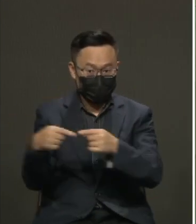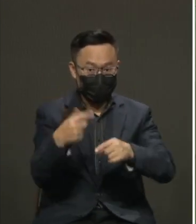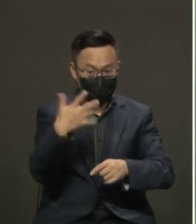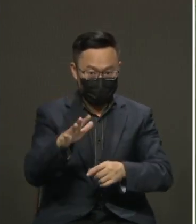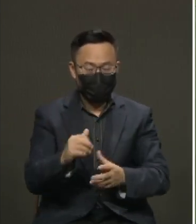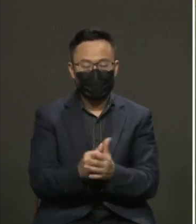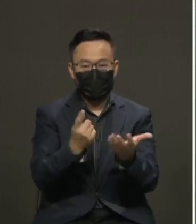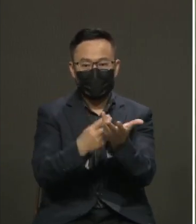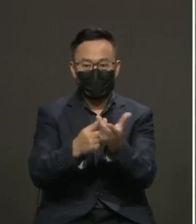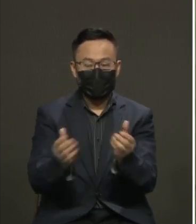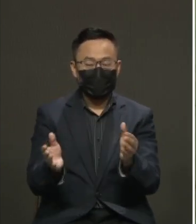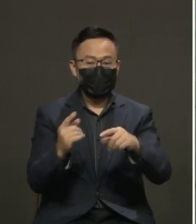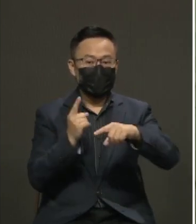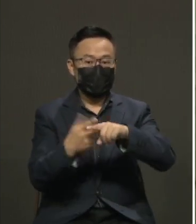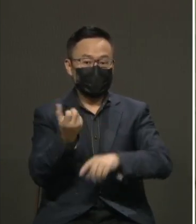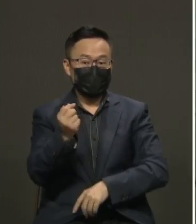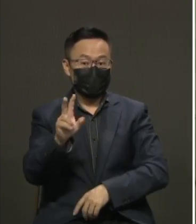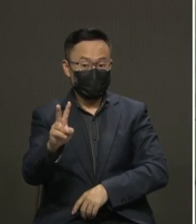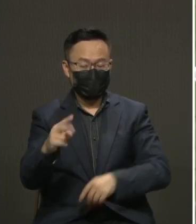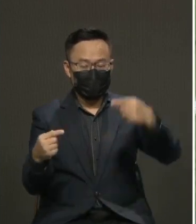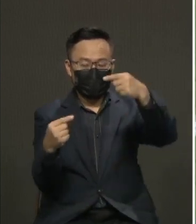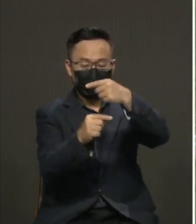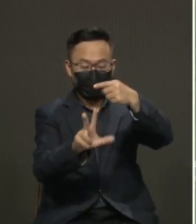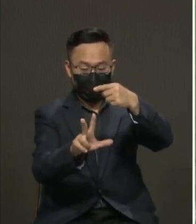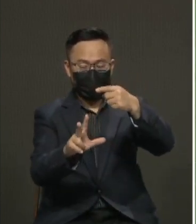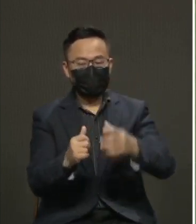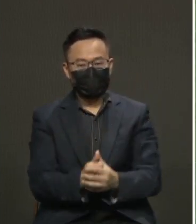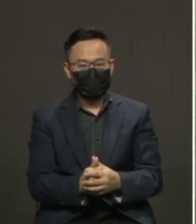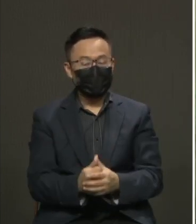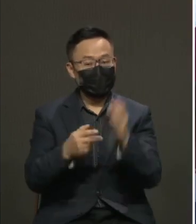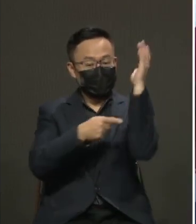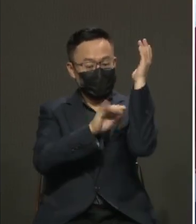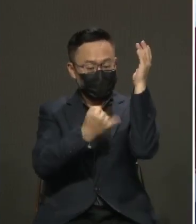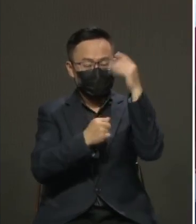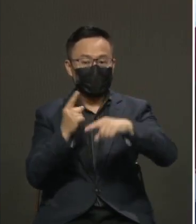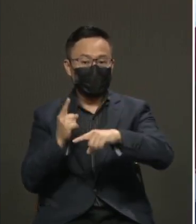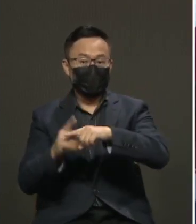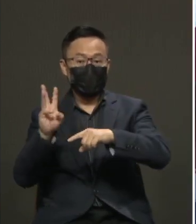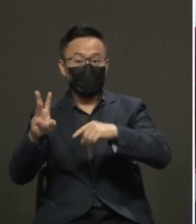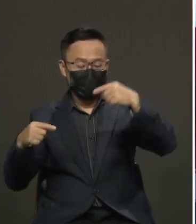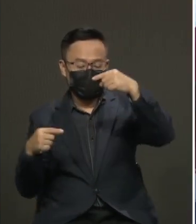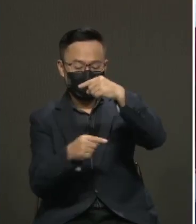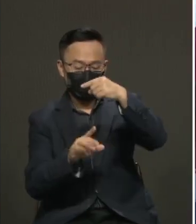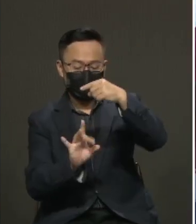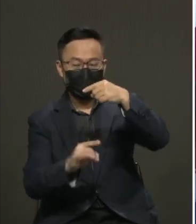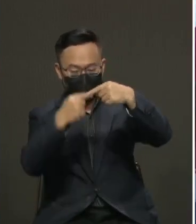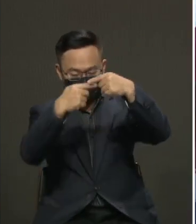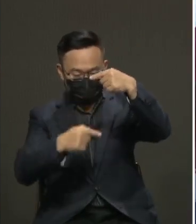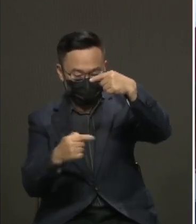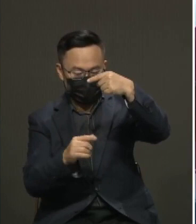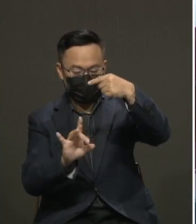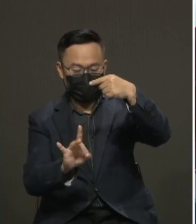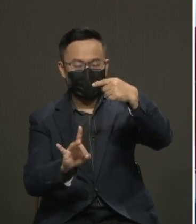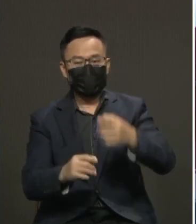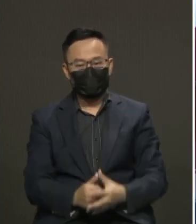มี12คะแนนนะคะรังที่3ของตารางส่วน PT ประจวบเองก็มีเพียงแค่6แต้มรังที่8ของตารางนะคะ เมื่อวาน